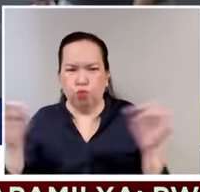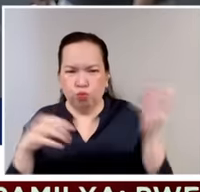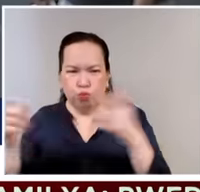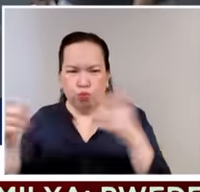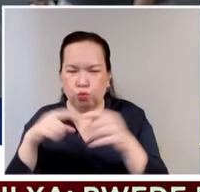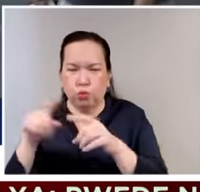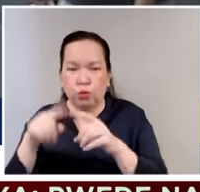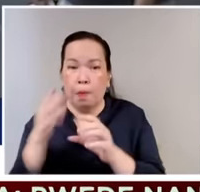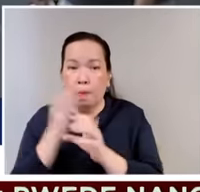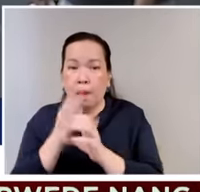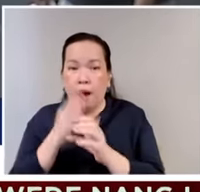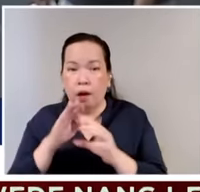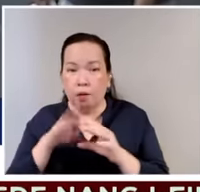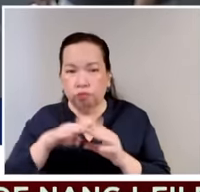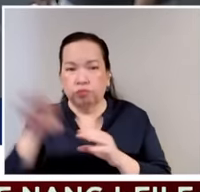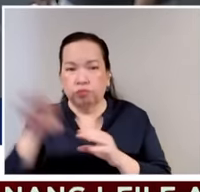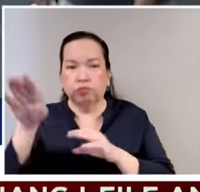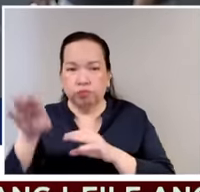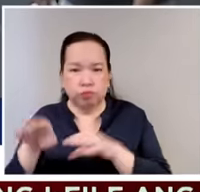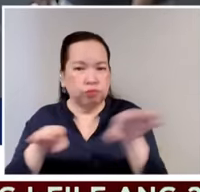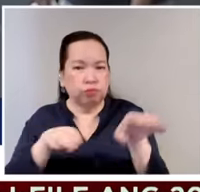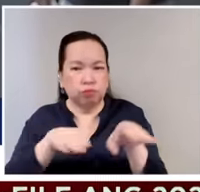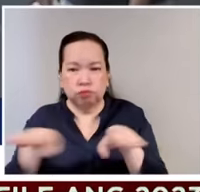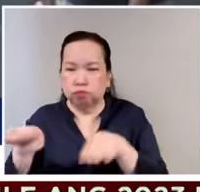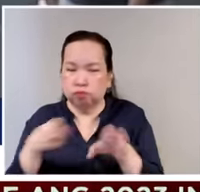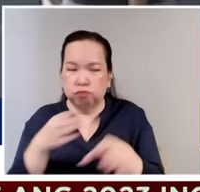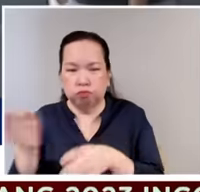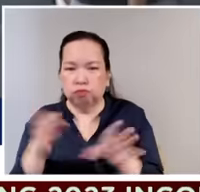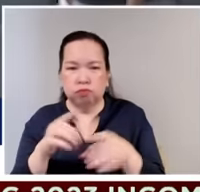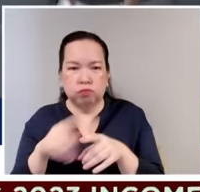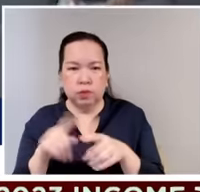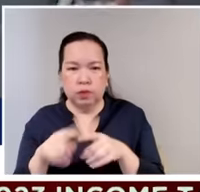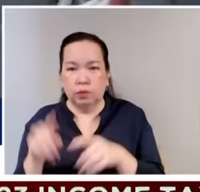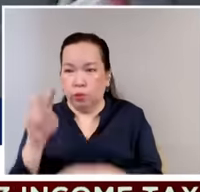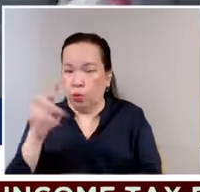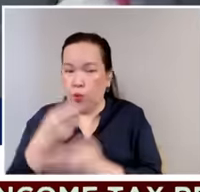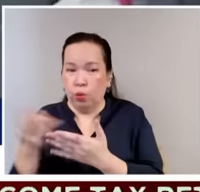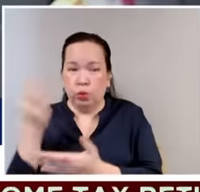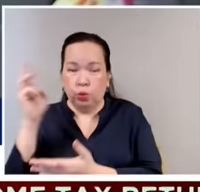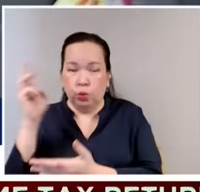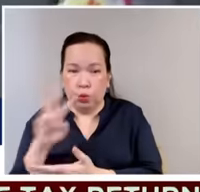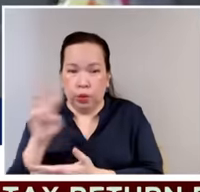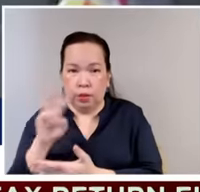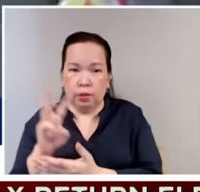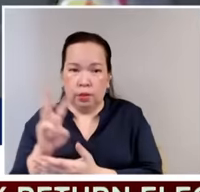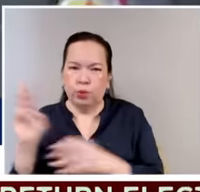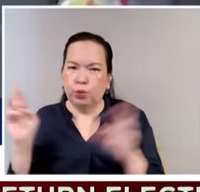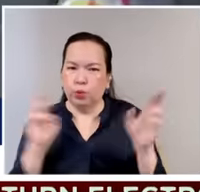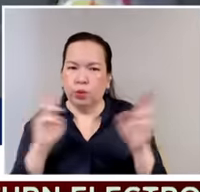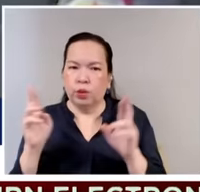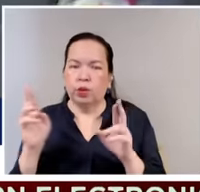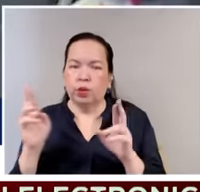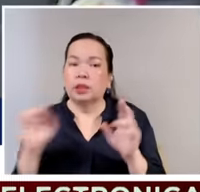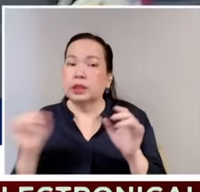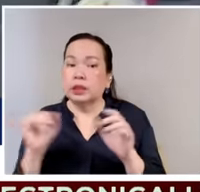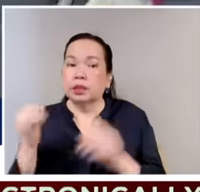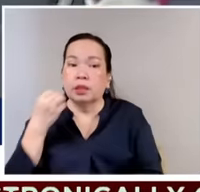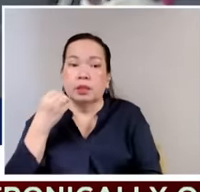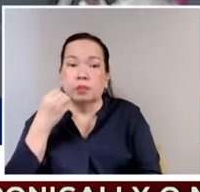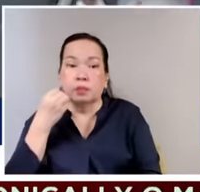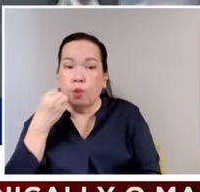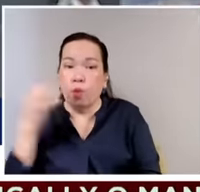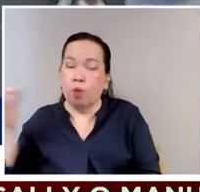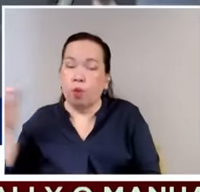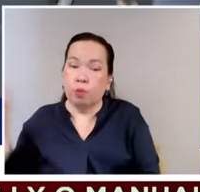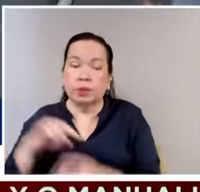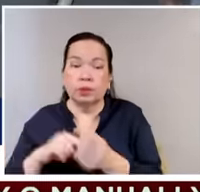sa PITX kahit na ngayong Huwebes at Biyernes Santo. Pinaghahandaan din nila ang pagbalik ng mga pasahero simula sa Linggo hanggang